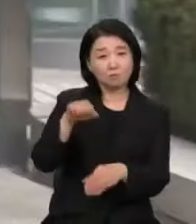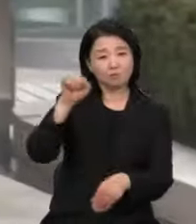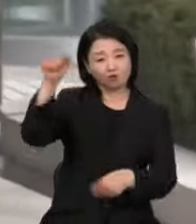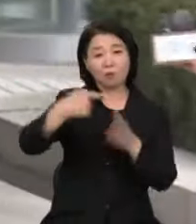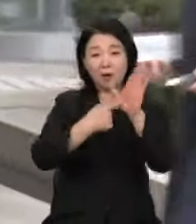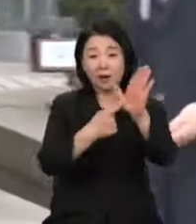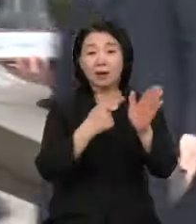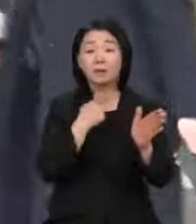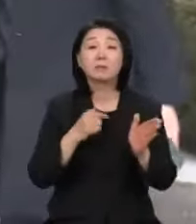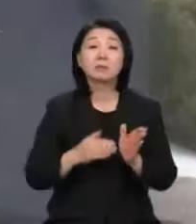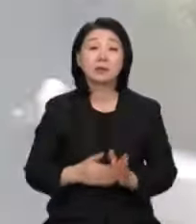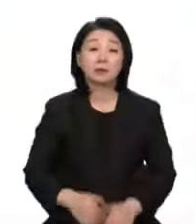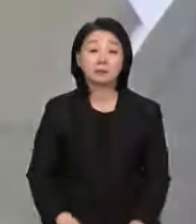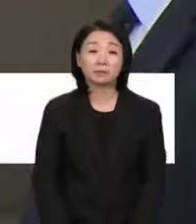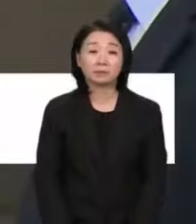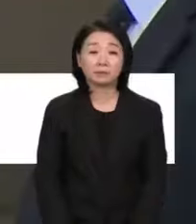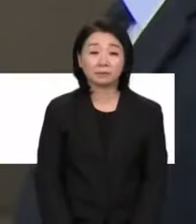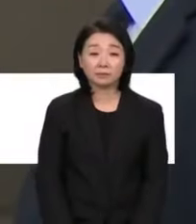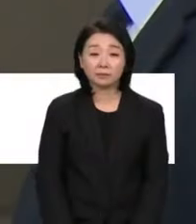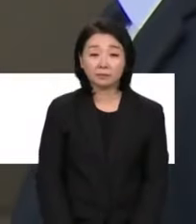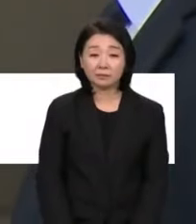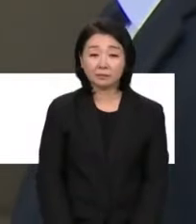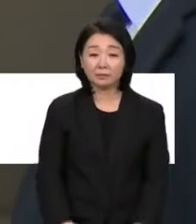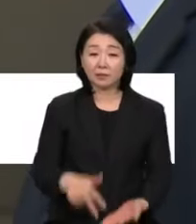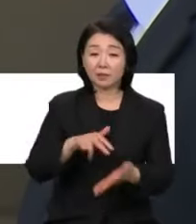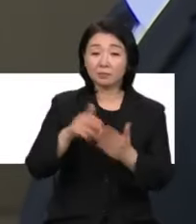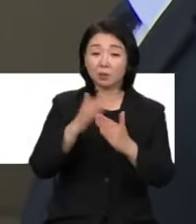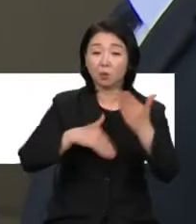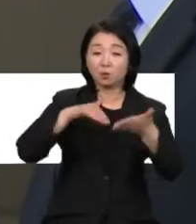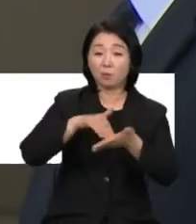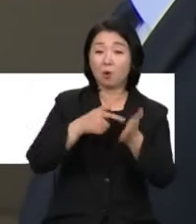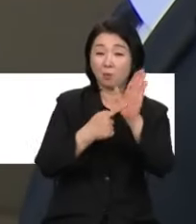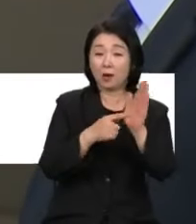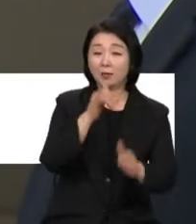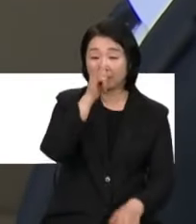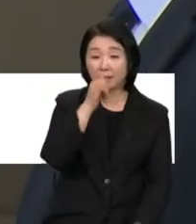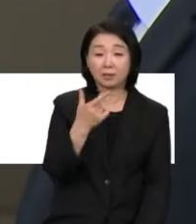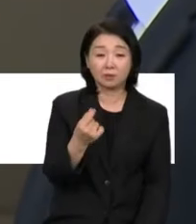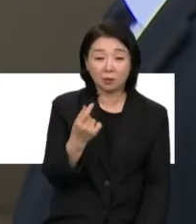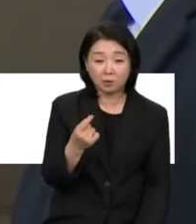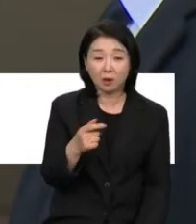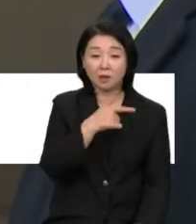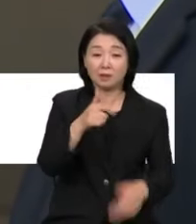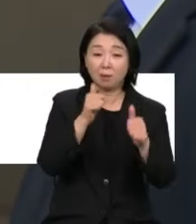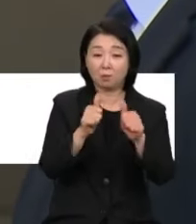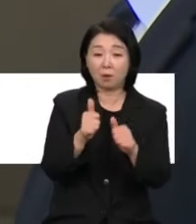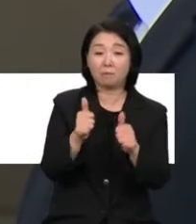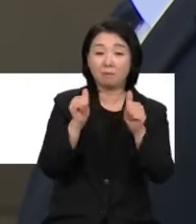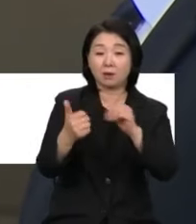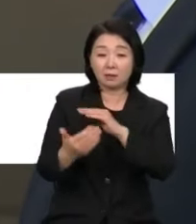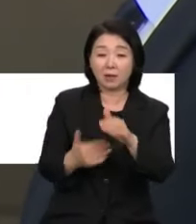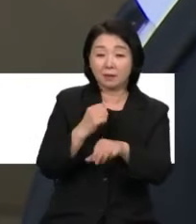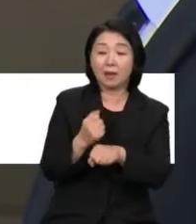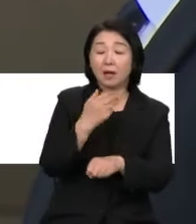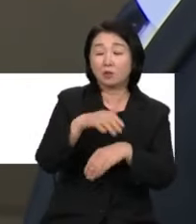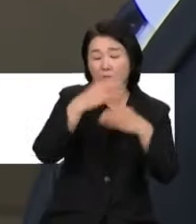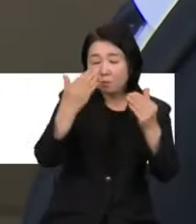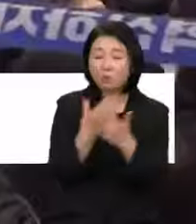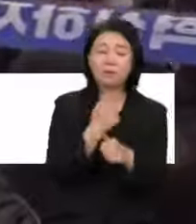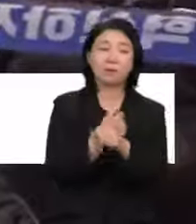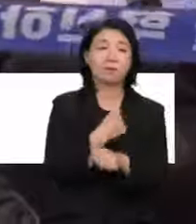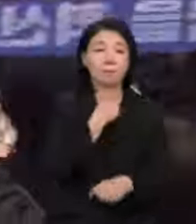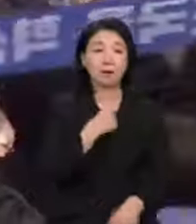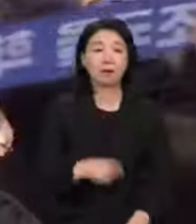했습니다. 입장을 공식적으로 표명할 시간이 있을 것으로 보고요. 대법원 판결 전에 제가 할 수 있는 모든 일을